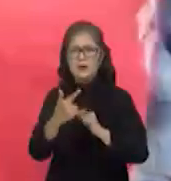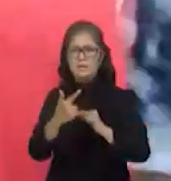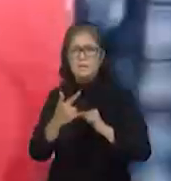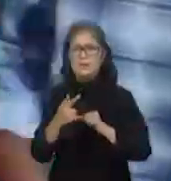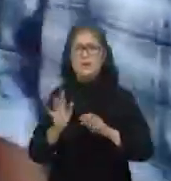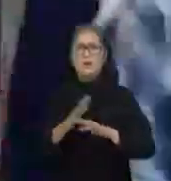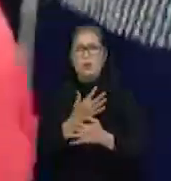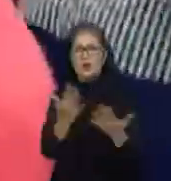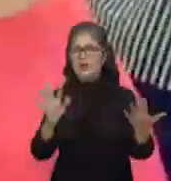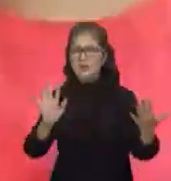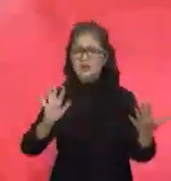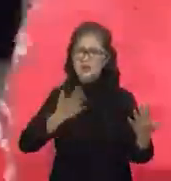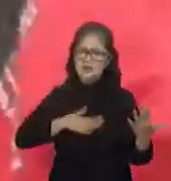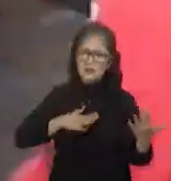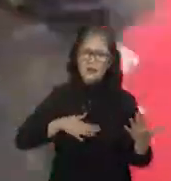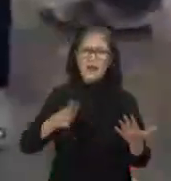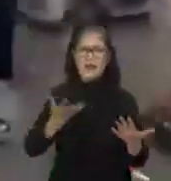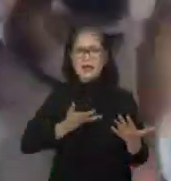mendapatkan pembagian daging kurban.